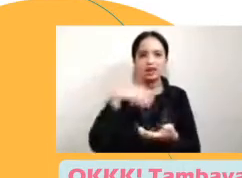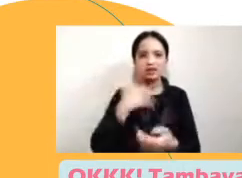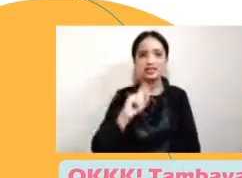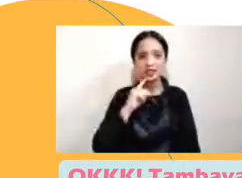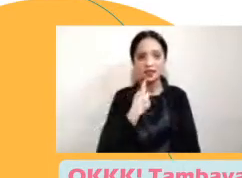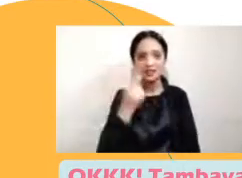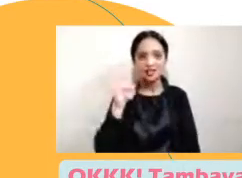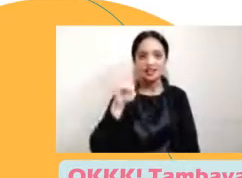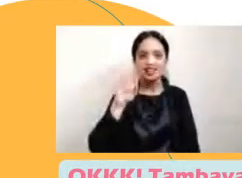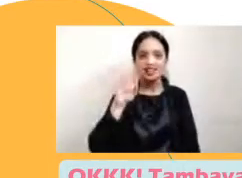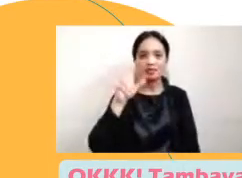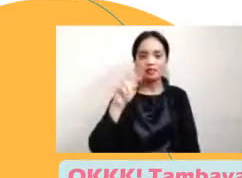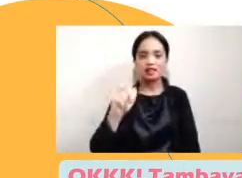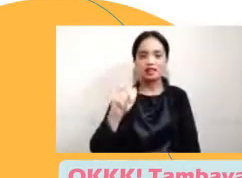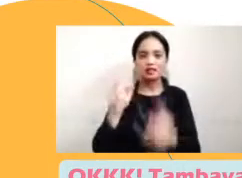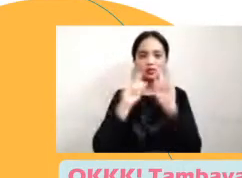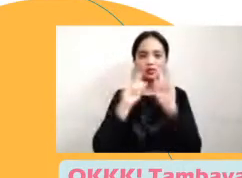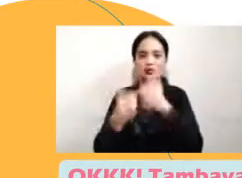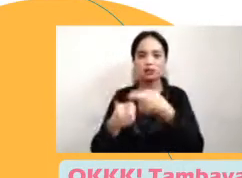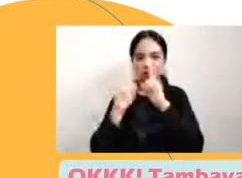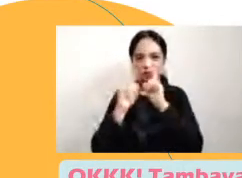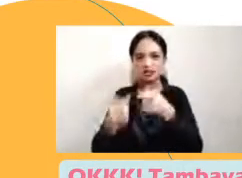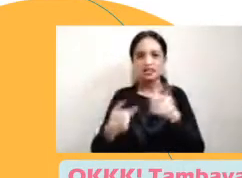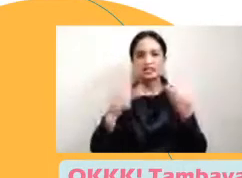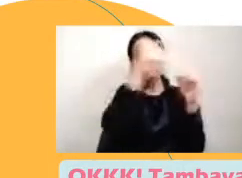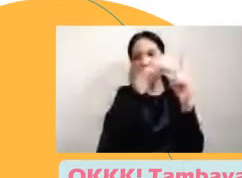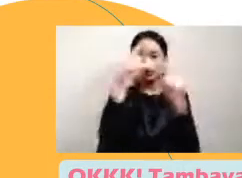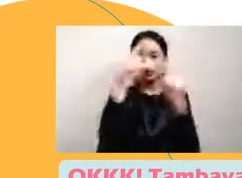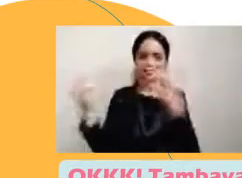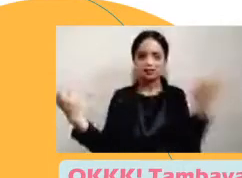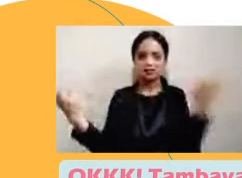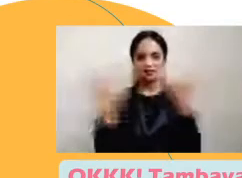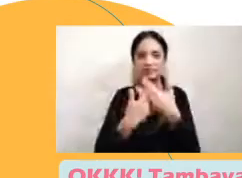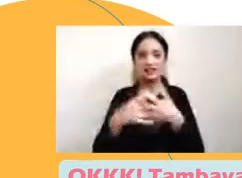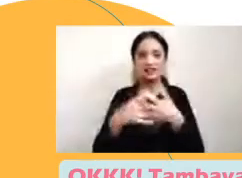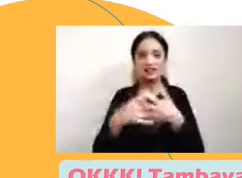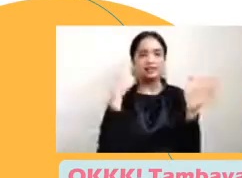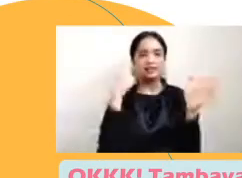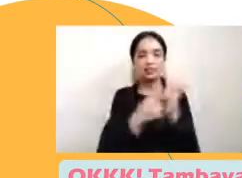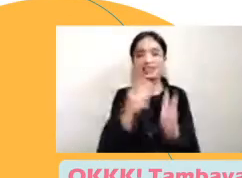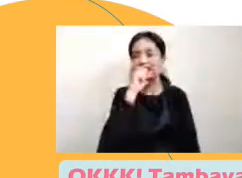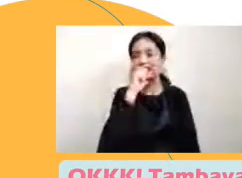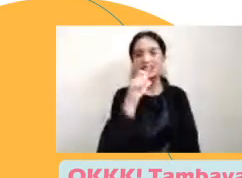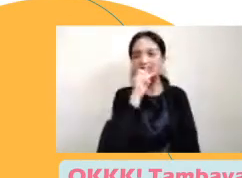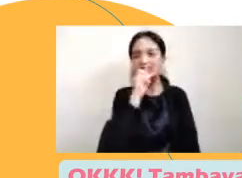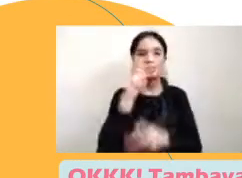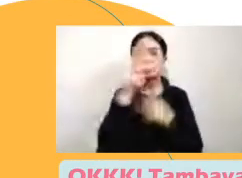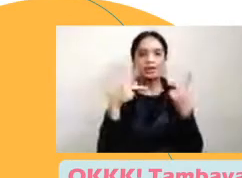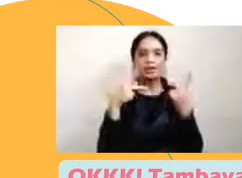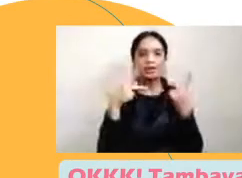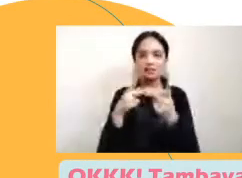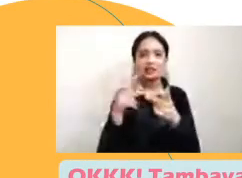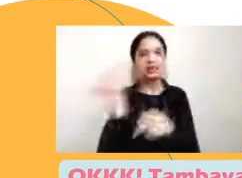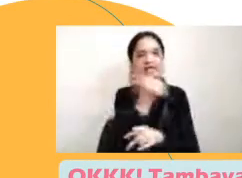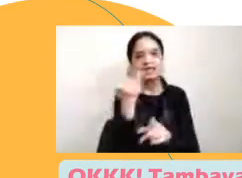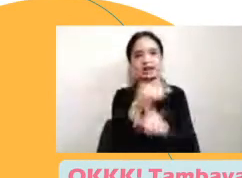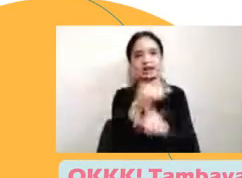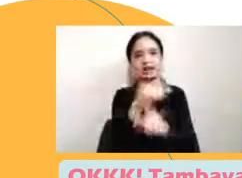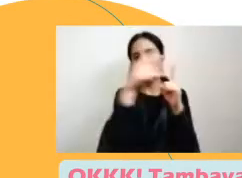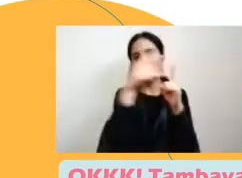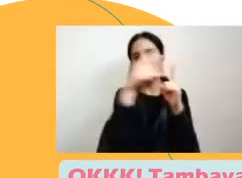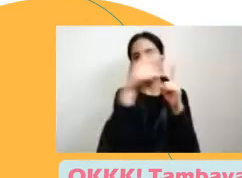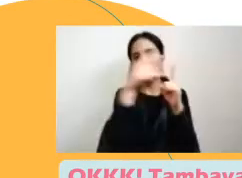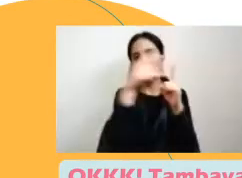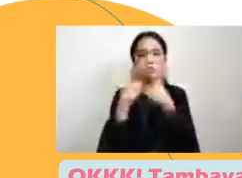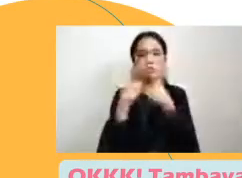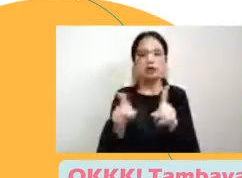tugon. Okay. Okay. Guys, kung napapansin nyo, hindi siya perfect rhymes, no? Yung ibon,